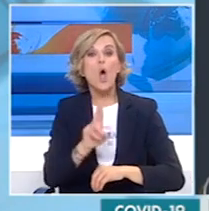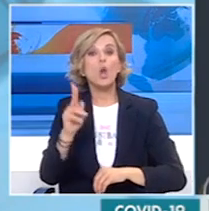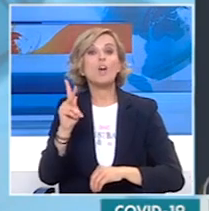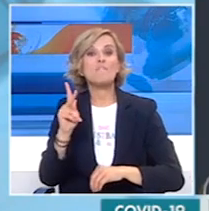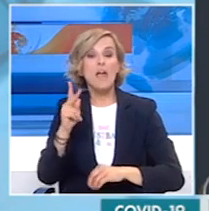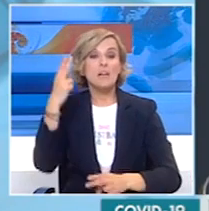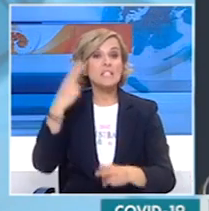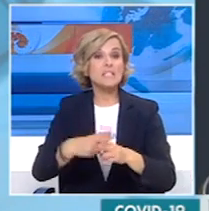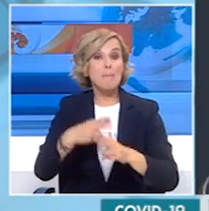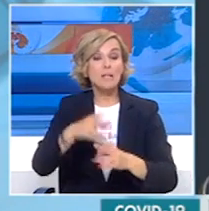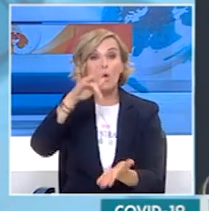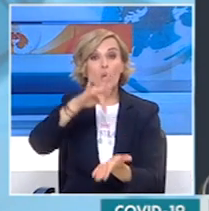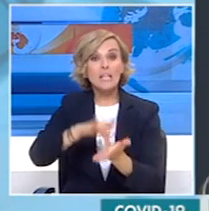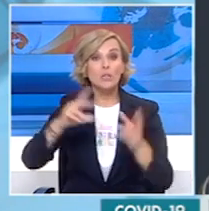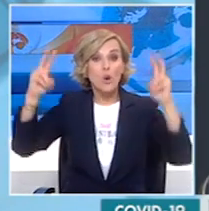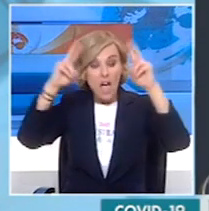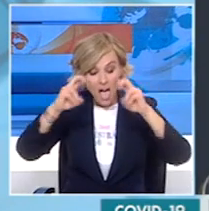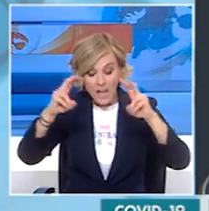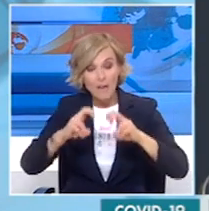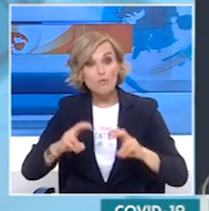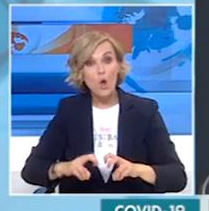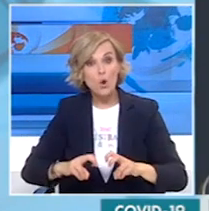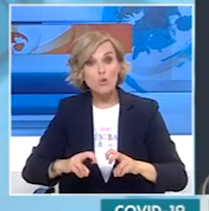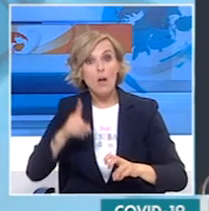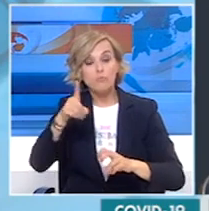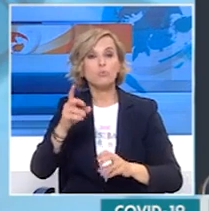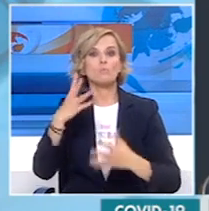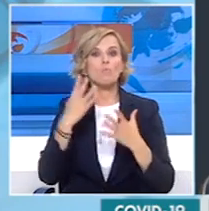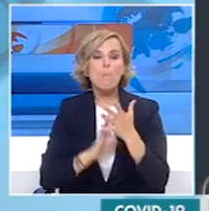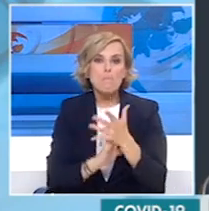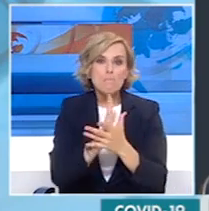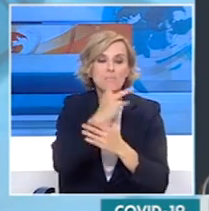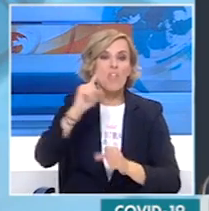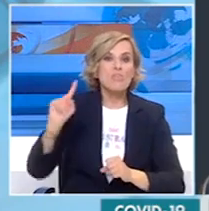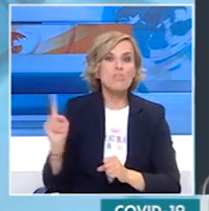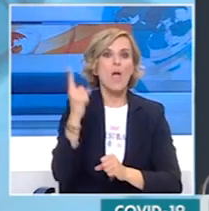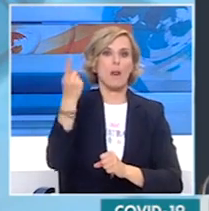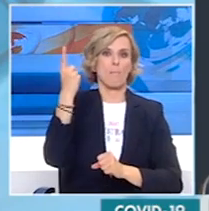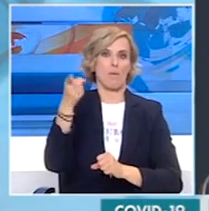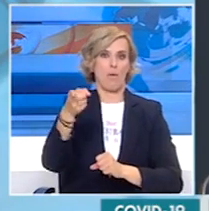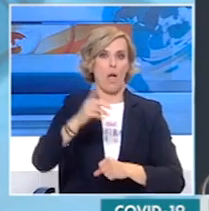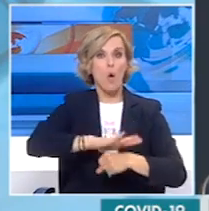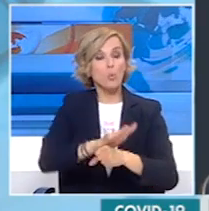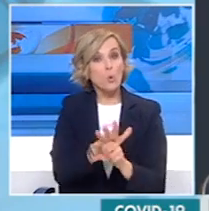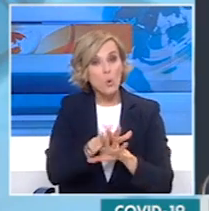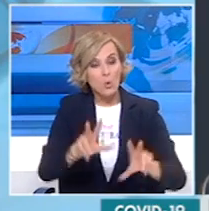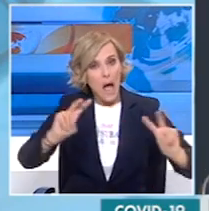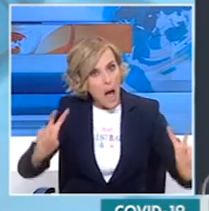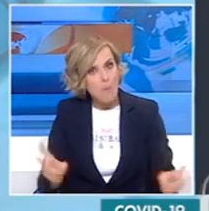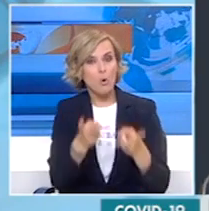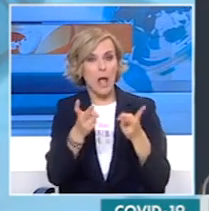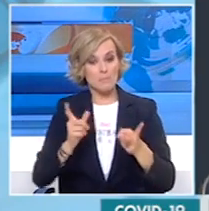κέντρα ερευνών στον κόσμο, το οποίο πρωτοπορεί στην έρευνα για τη θεραπεία του κορονοϊού και την ανακάλυψη